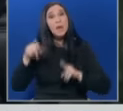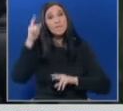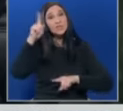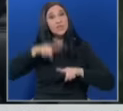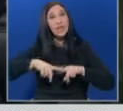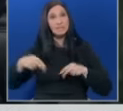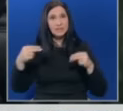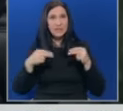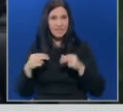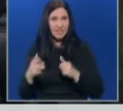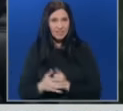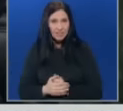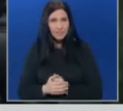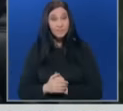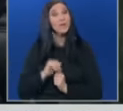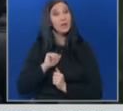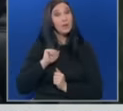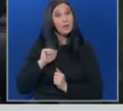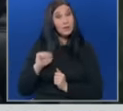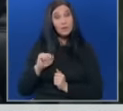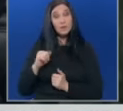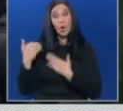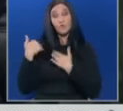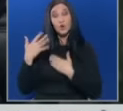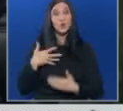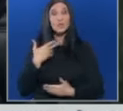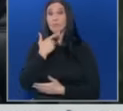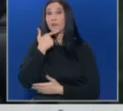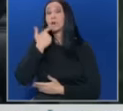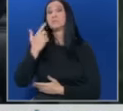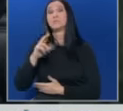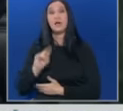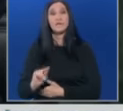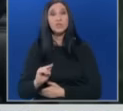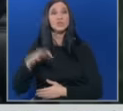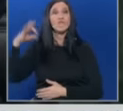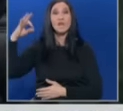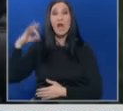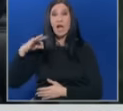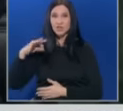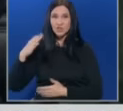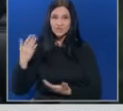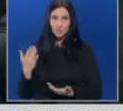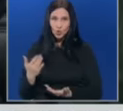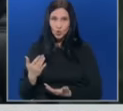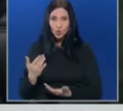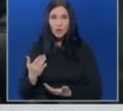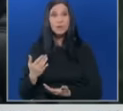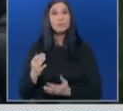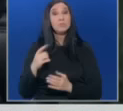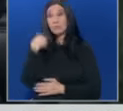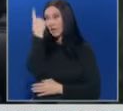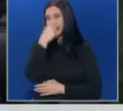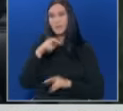съвет. И отговорно искам да заявя, че в качеството на така лице